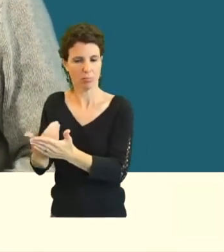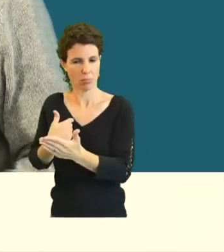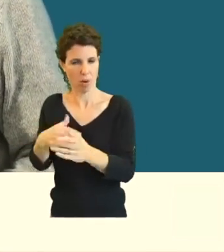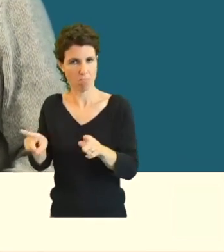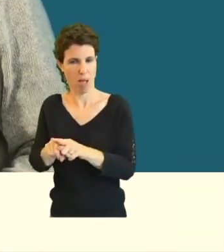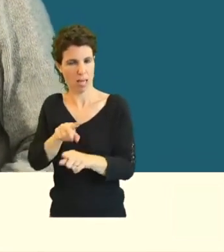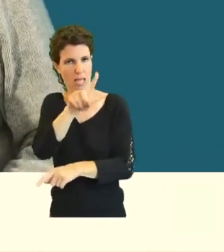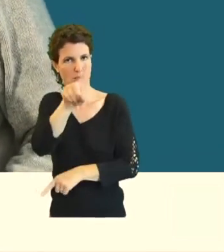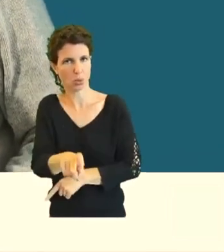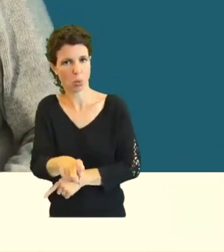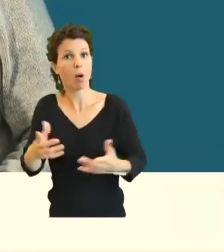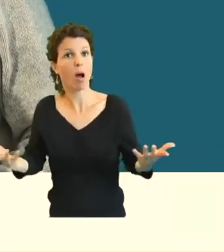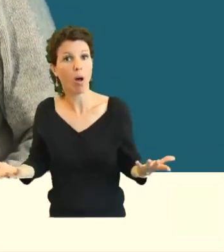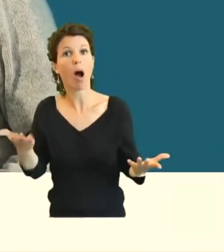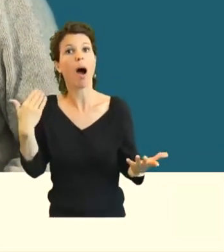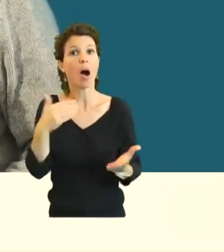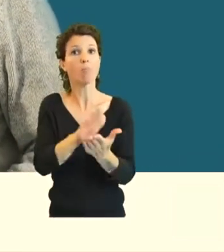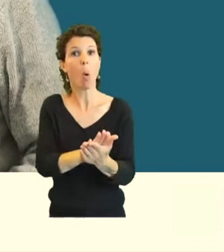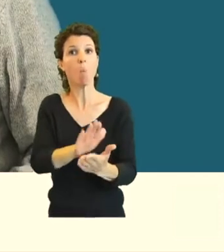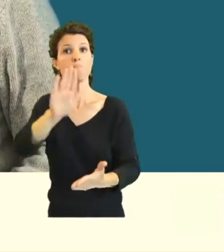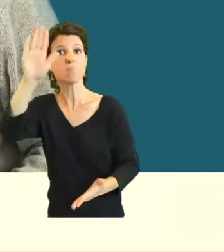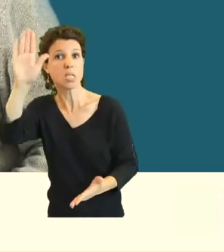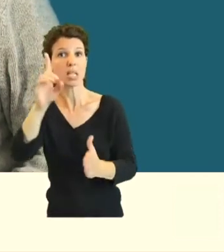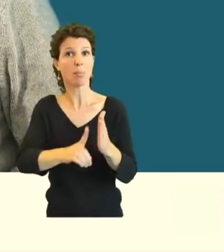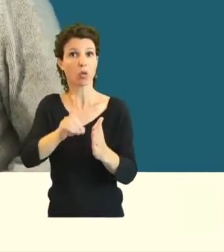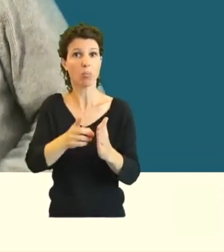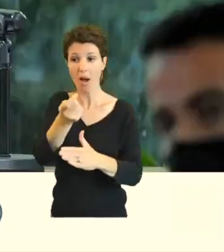oui ou non, comme vous l'aviez promis, va financer la piscine de Lumigny?